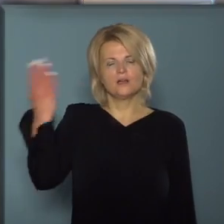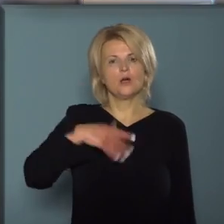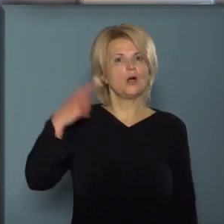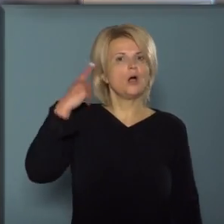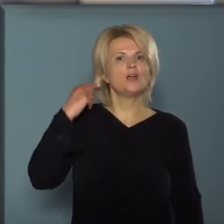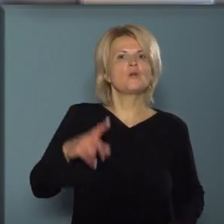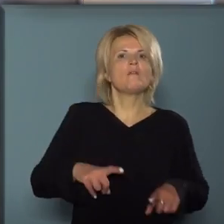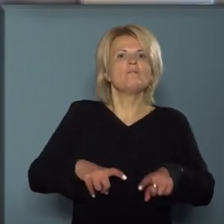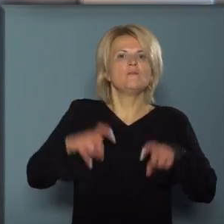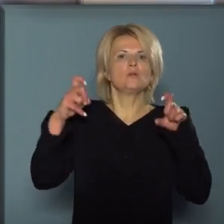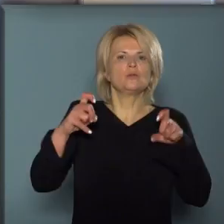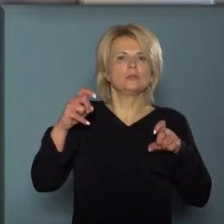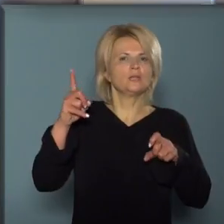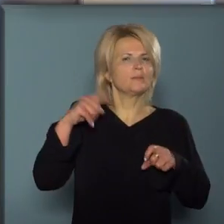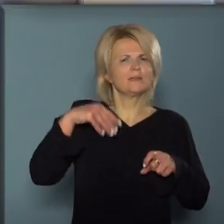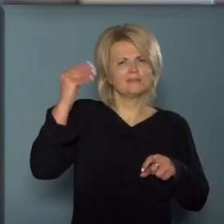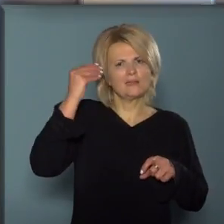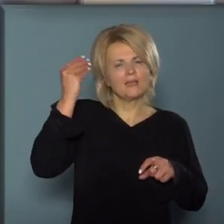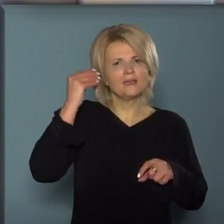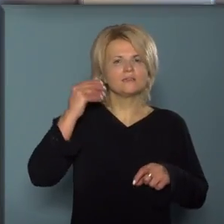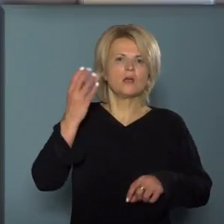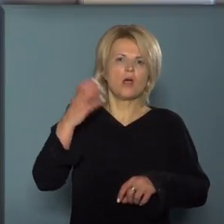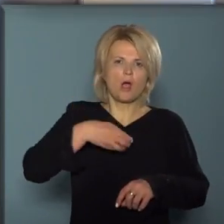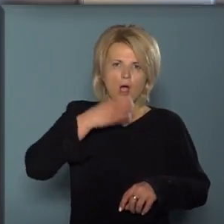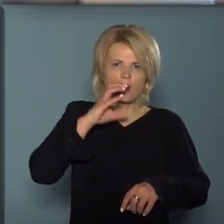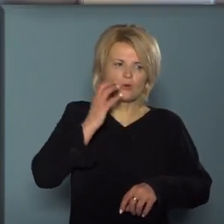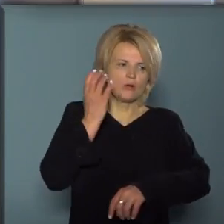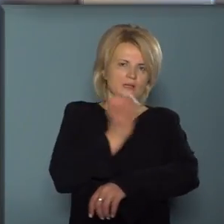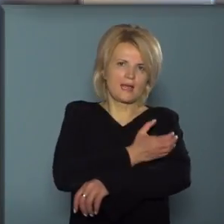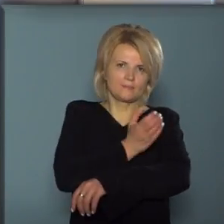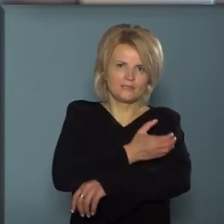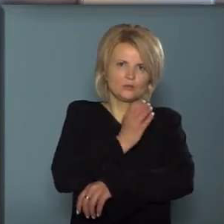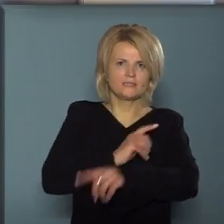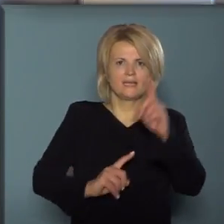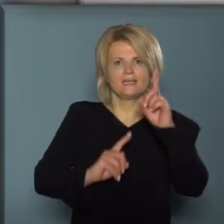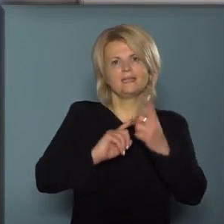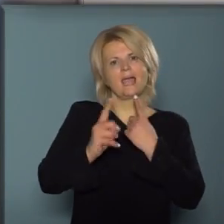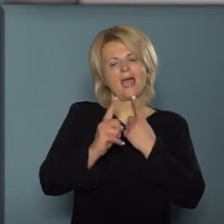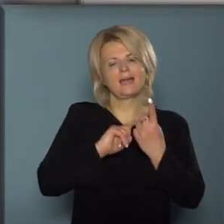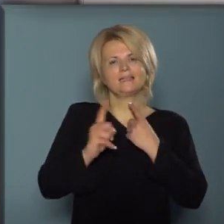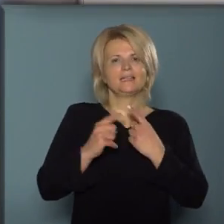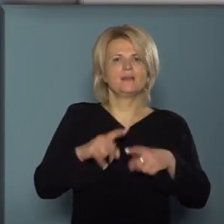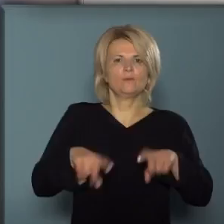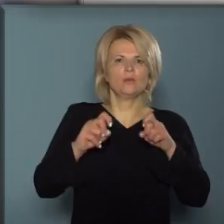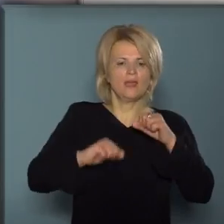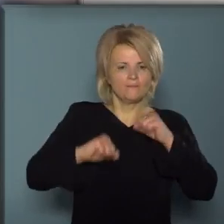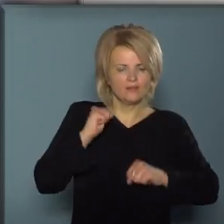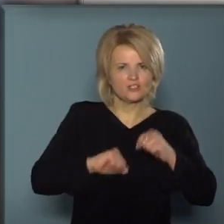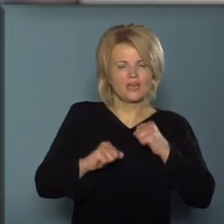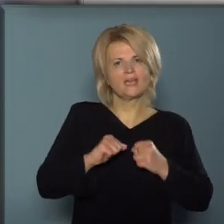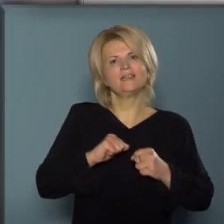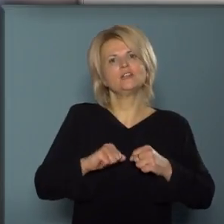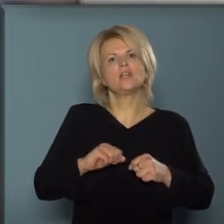Azt halljuk, függőség, azonnal az alkoholfüggőség vagy a kábítószer, esetleg a játékfüggőség jut az eszünkbe. De van például